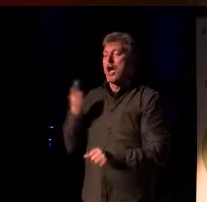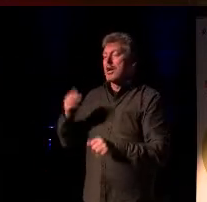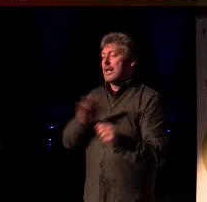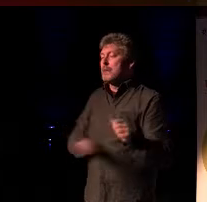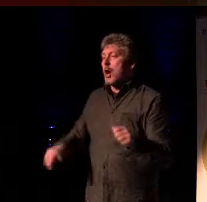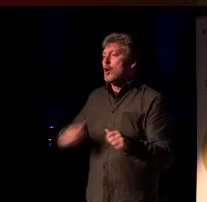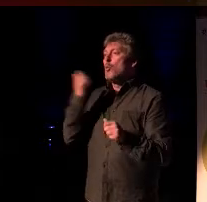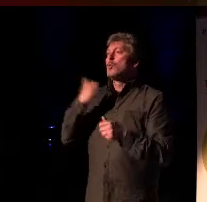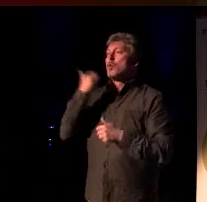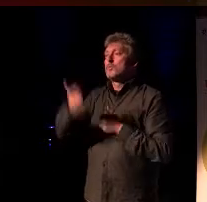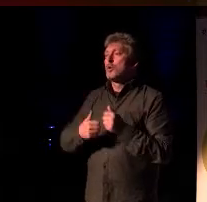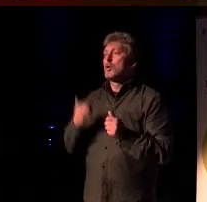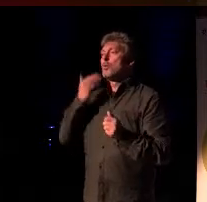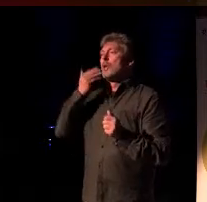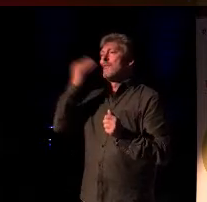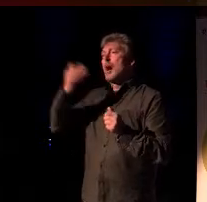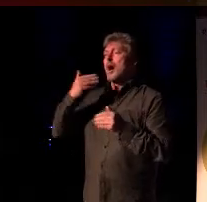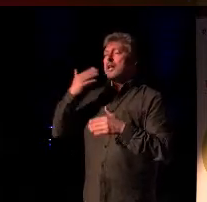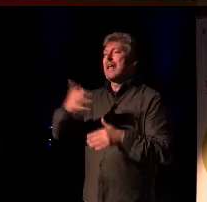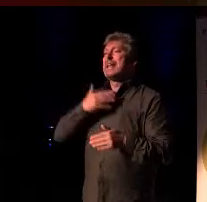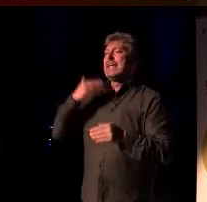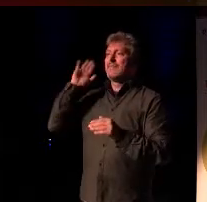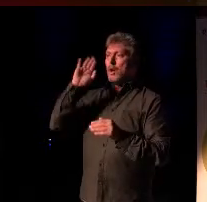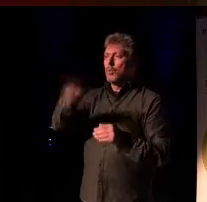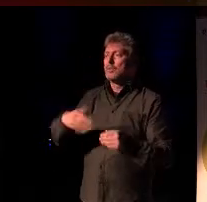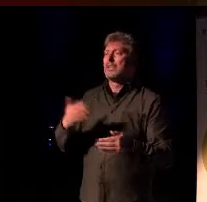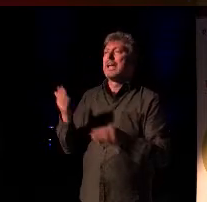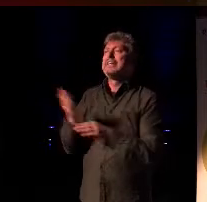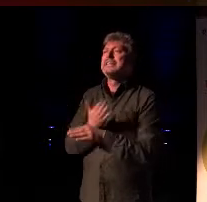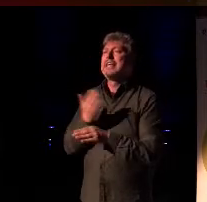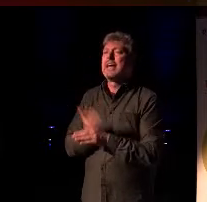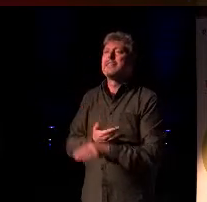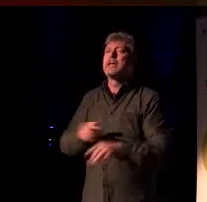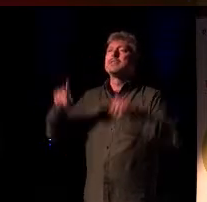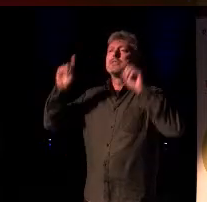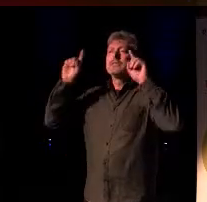varer livet ut. Tjenestene kan bli gull.